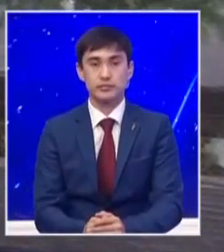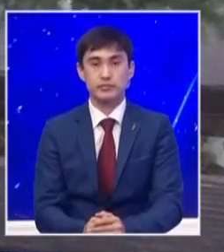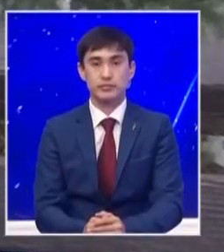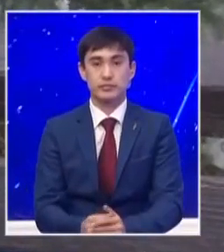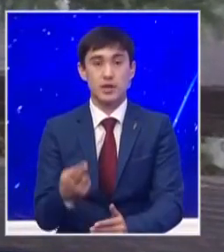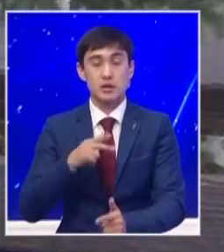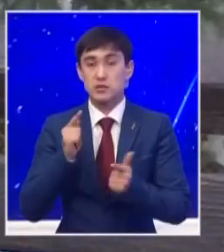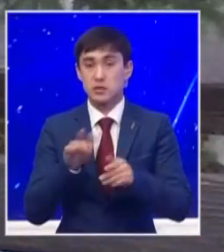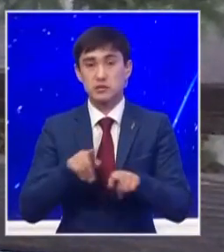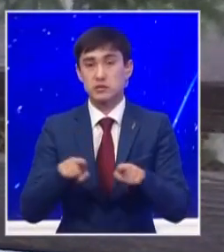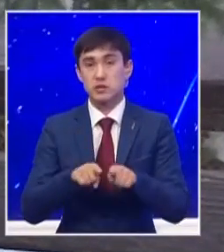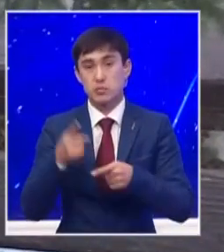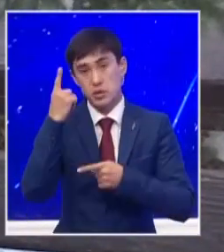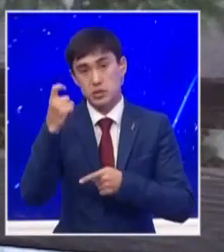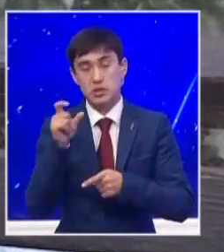не